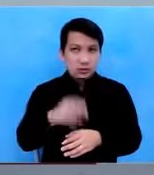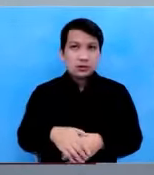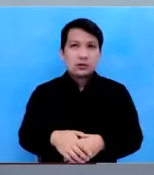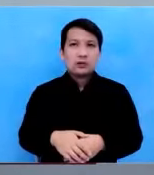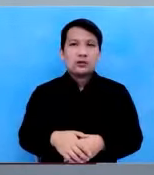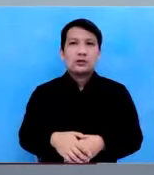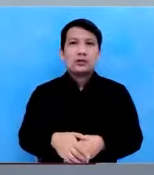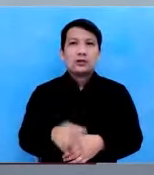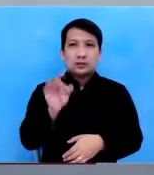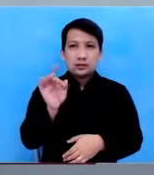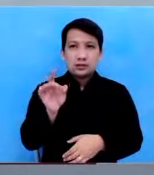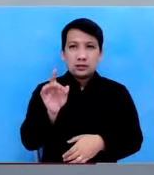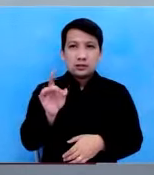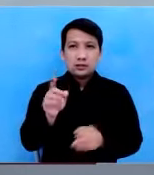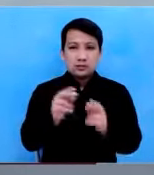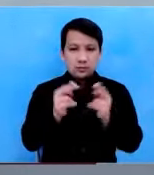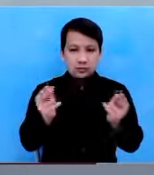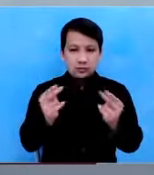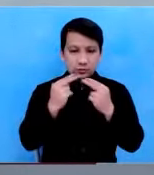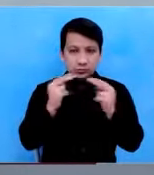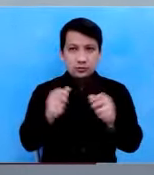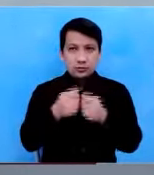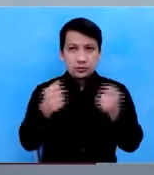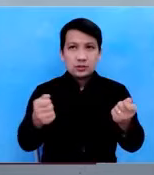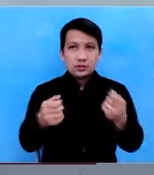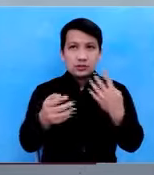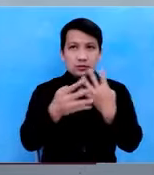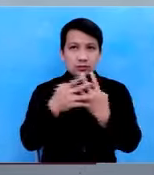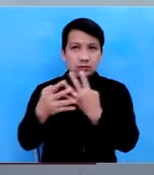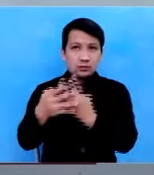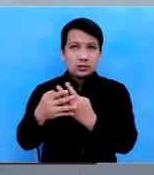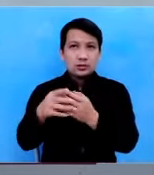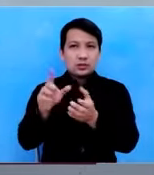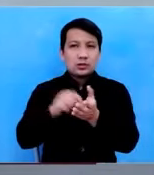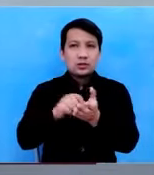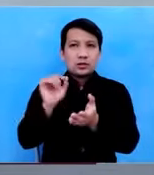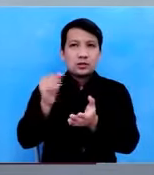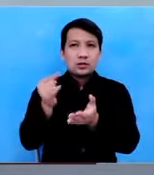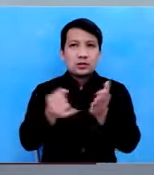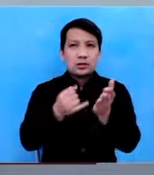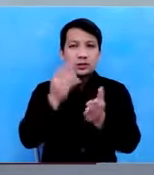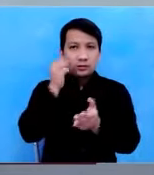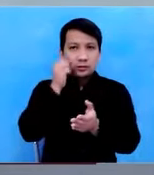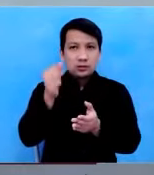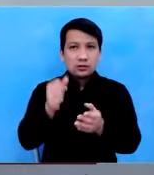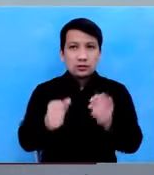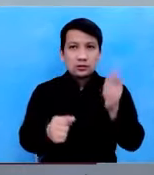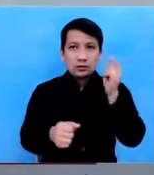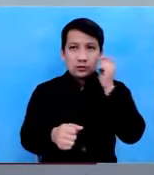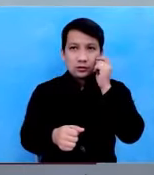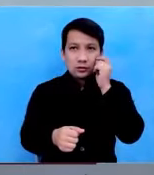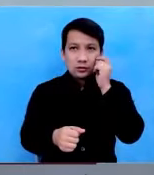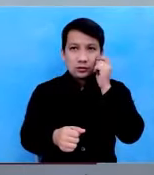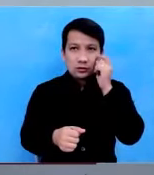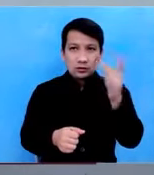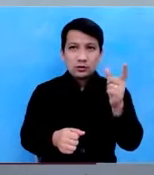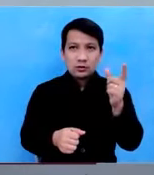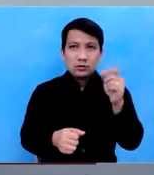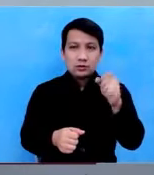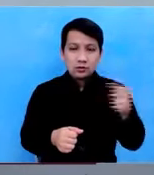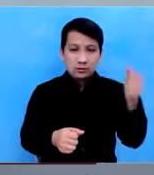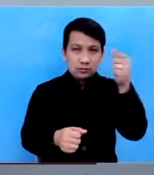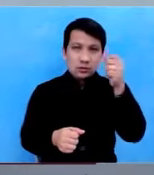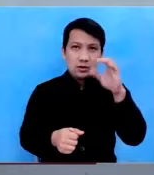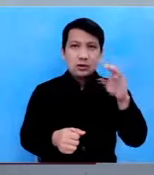80 mga dyaryo. Kinulong din ang maraming prominenteng mamamahaya gaya ni Amando Dornila, Teddy Locsin Sr., Max